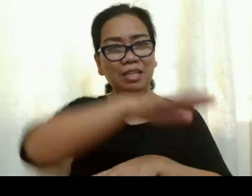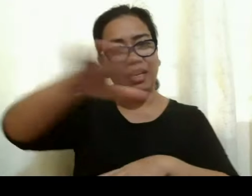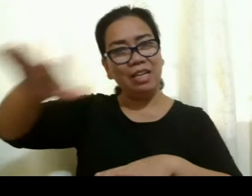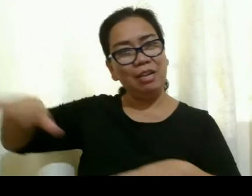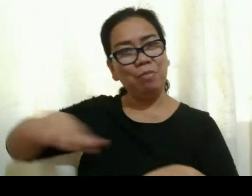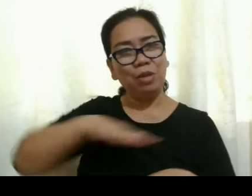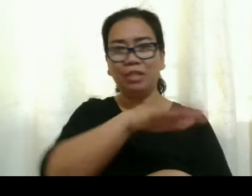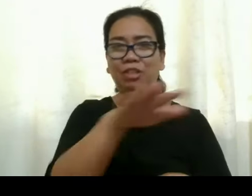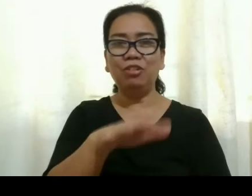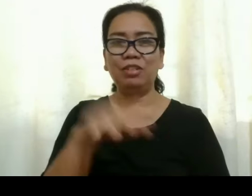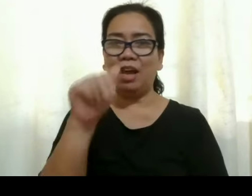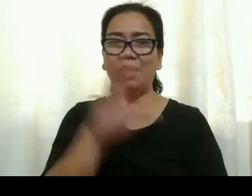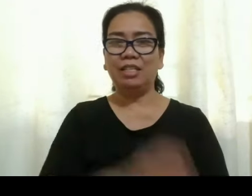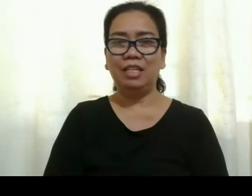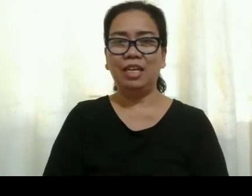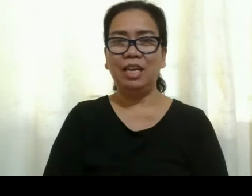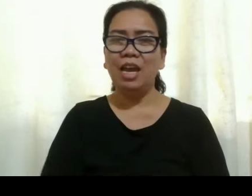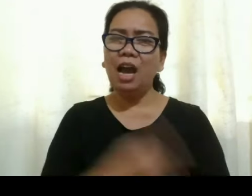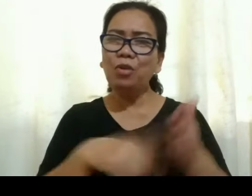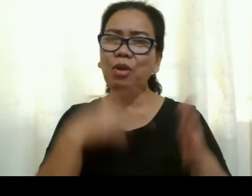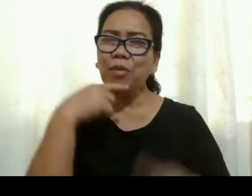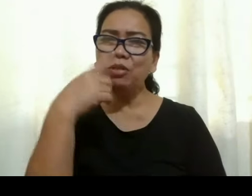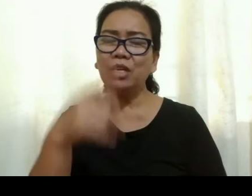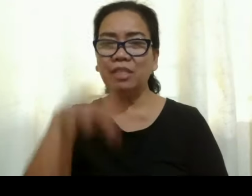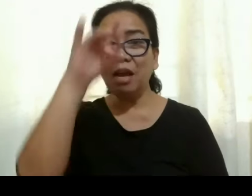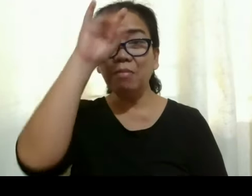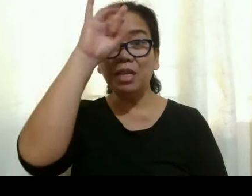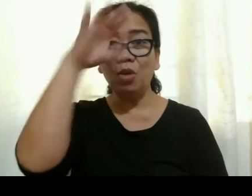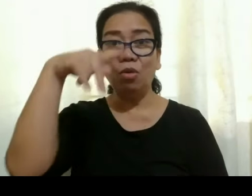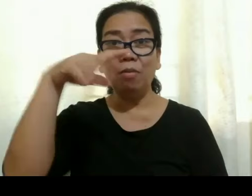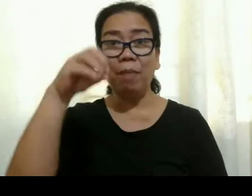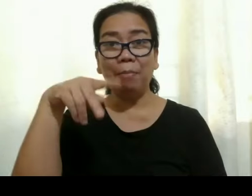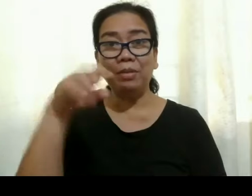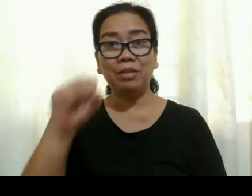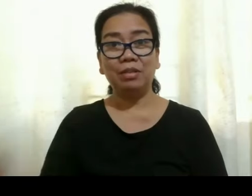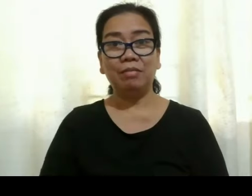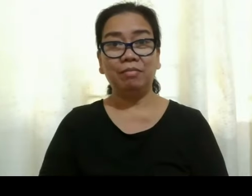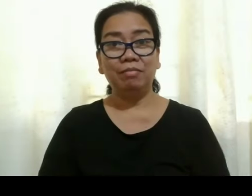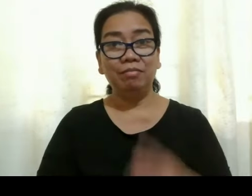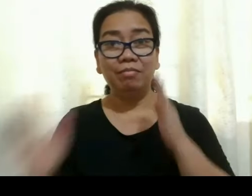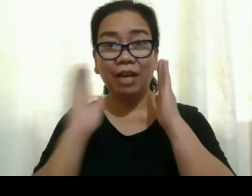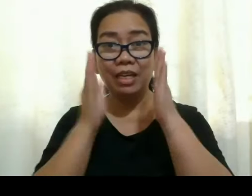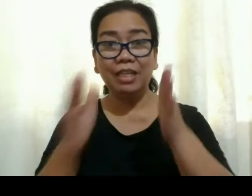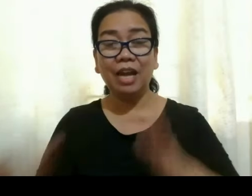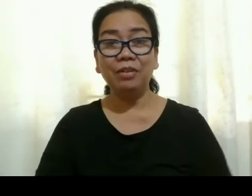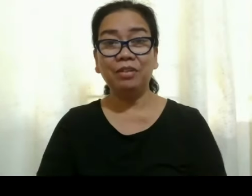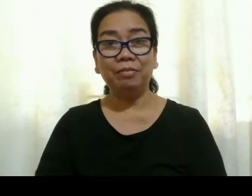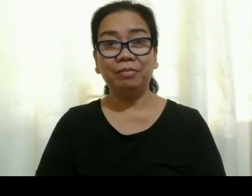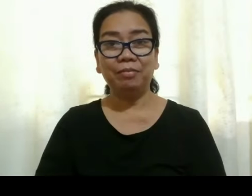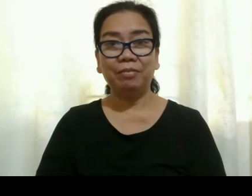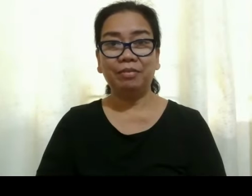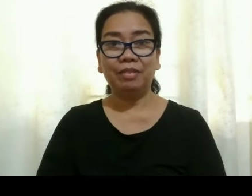simbahan. Naglilibot lang siya doon sa Angeles City. Ano naman yung sinasabi ni Lolo Pops? Makinig